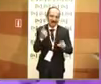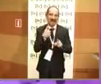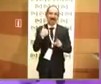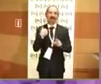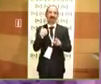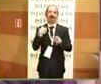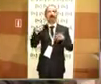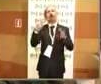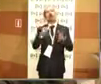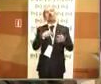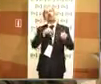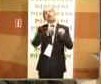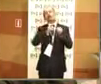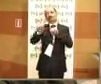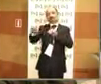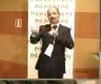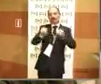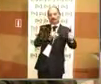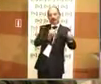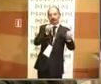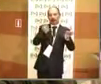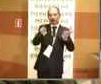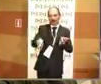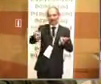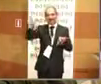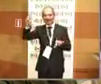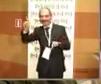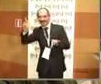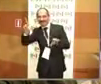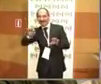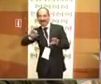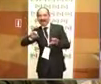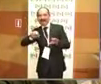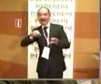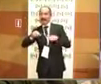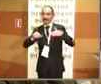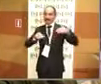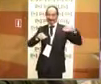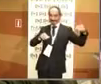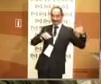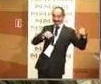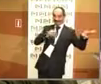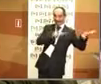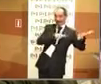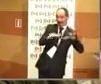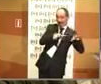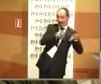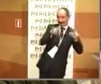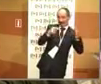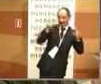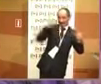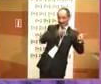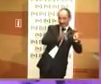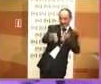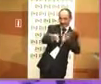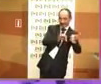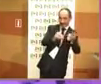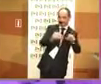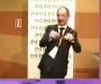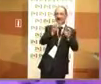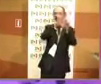un generico spostamento del PD più a sinistra, una manovra tattica, una nuova geometria delle alleanze.